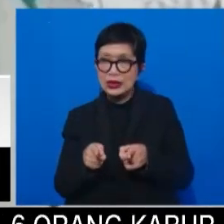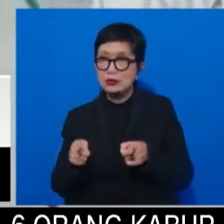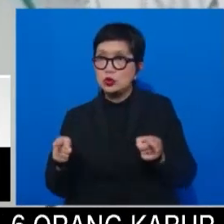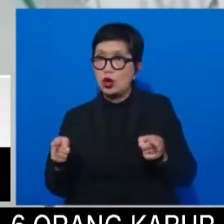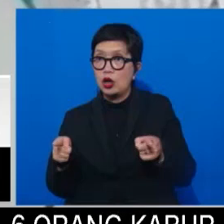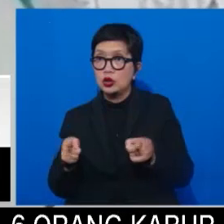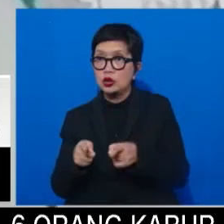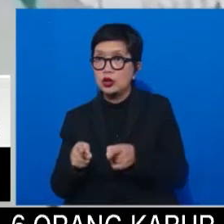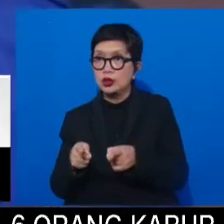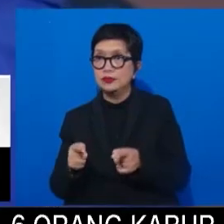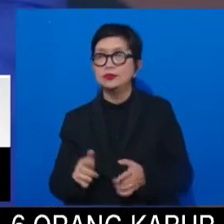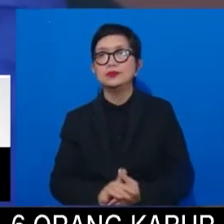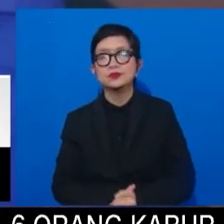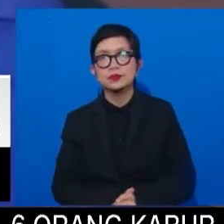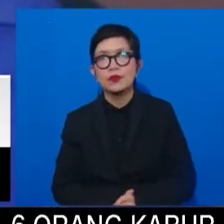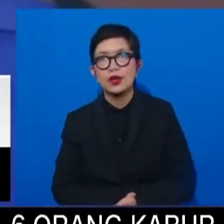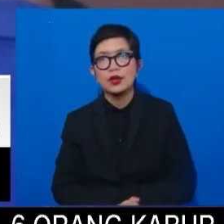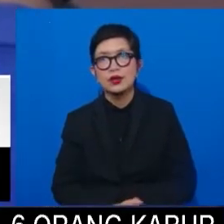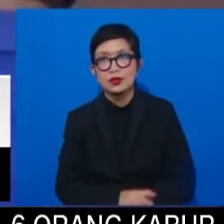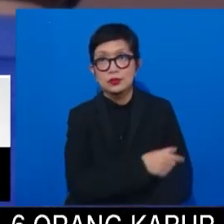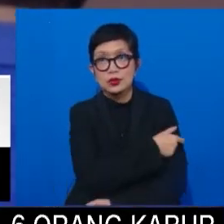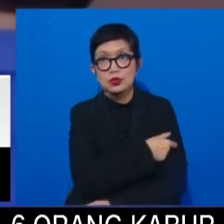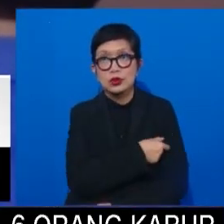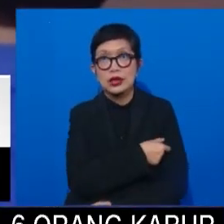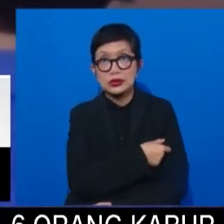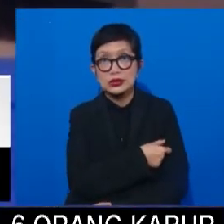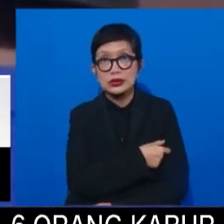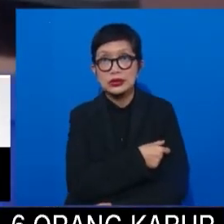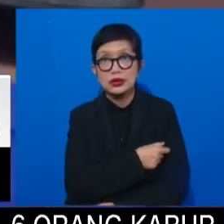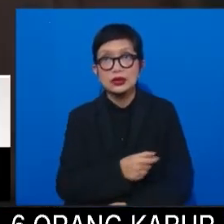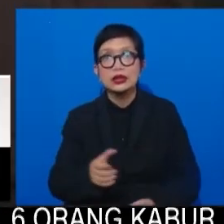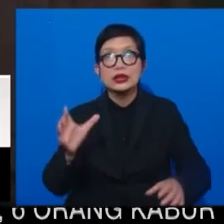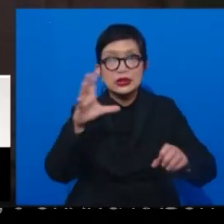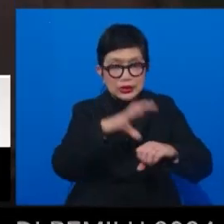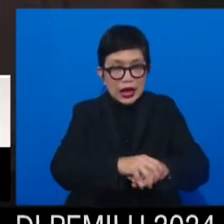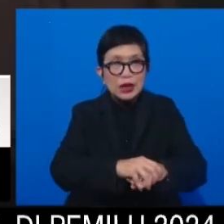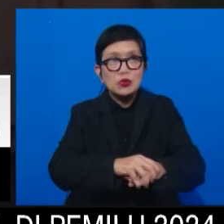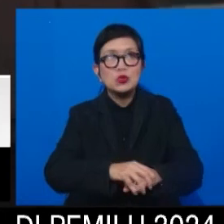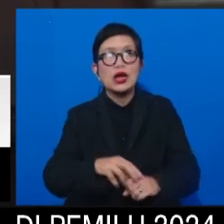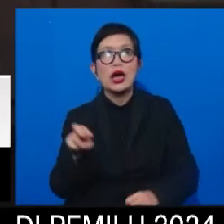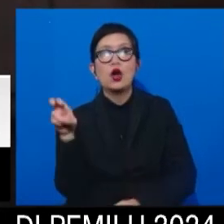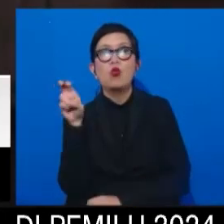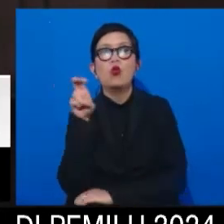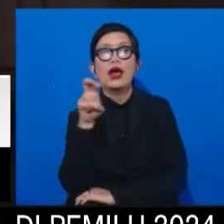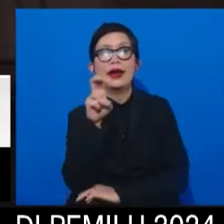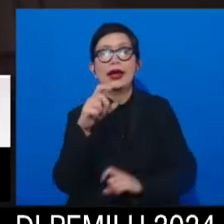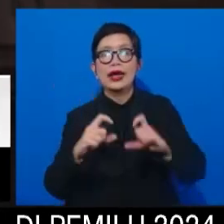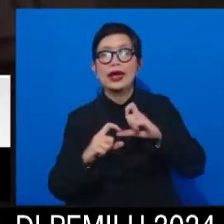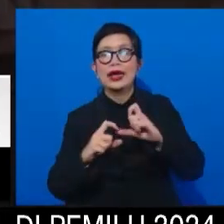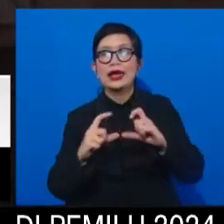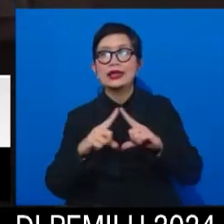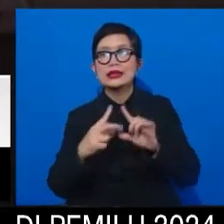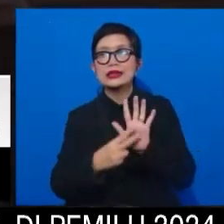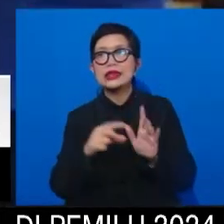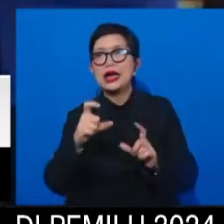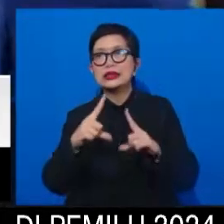kawasan Cihideng sendiri, petugas menangkap ular jenis sanca yang sedang tertidur di perabotan rumah warga. Usai berhasil